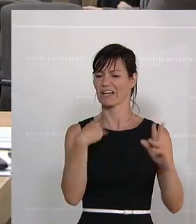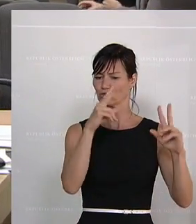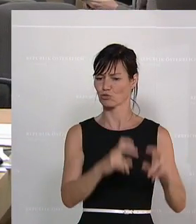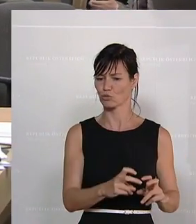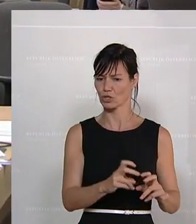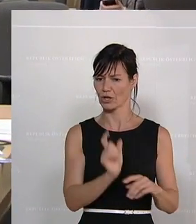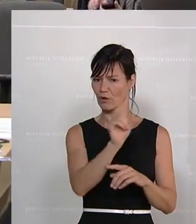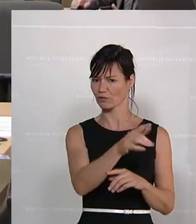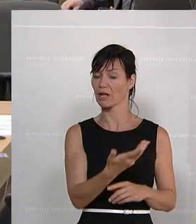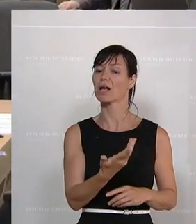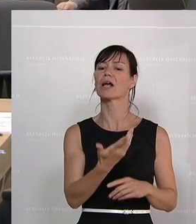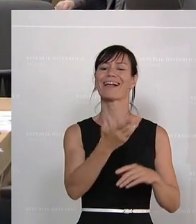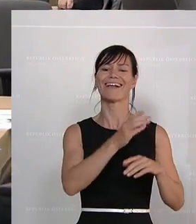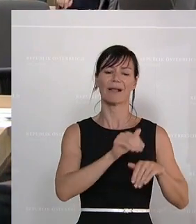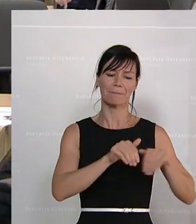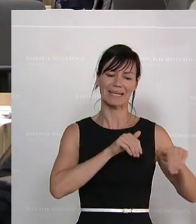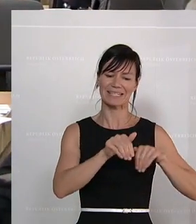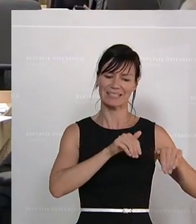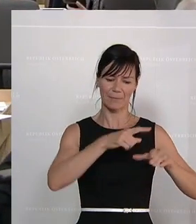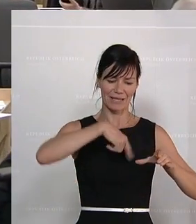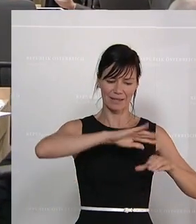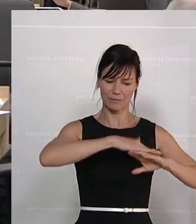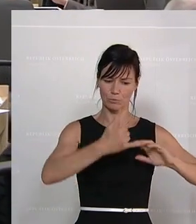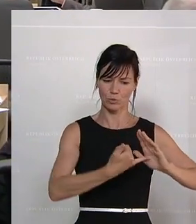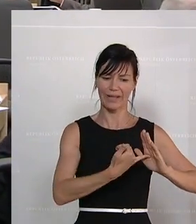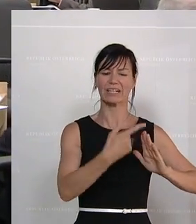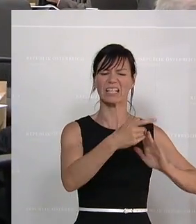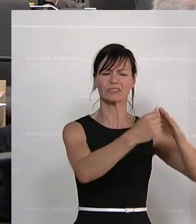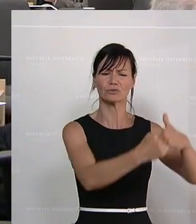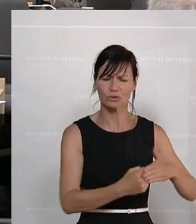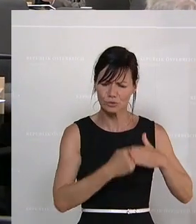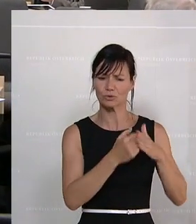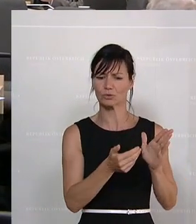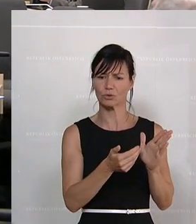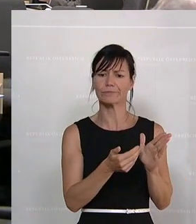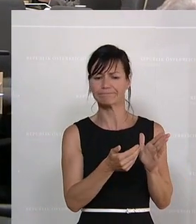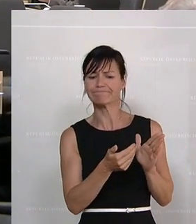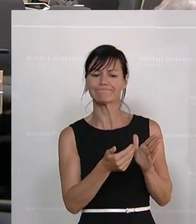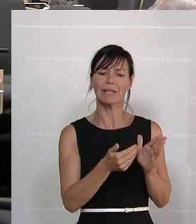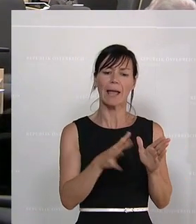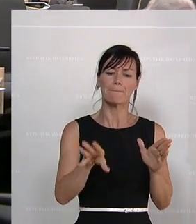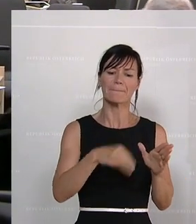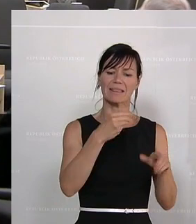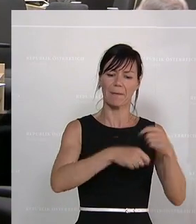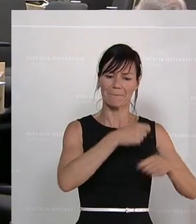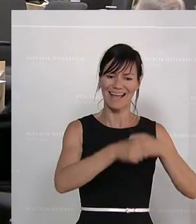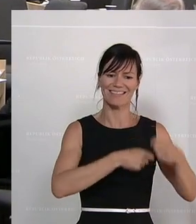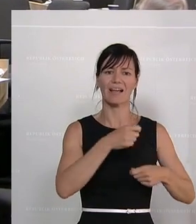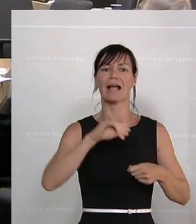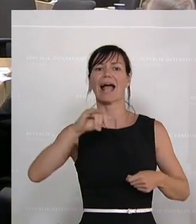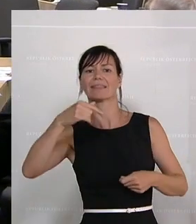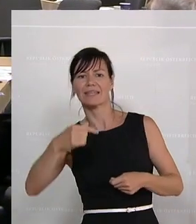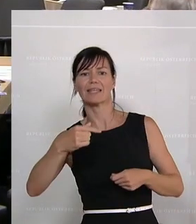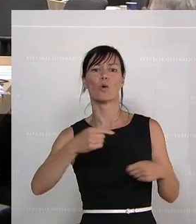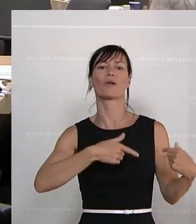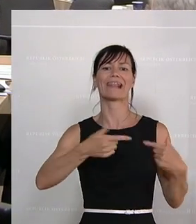zur internen projekt fragen aufgeworfen wurden mit mitarbeitern die mit und in der logistik betroffen sind